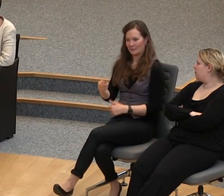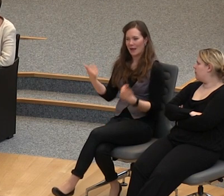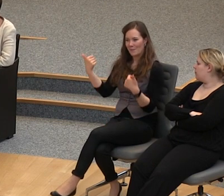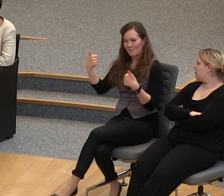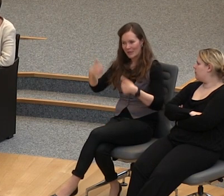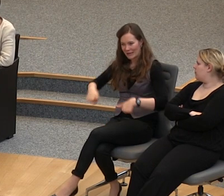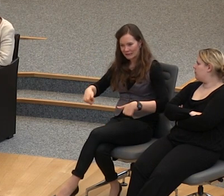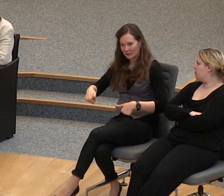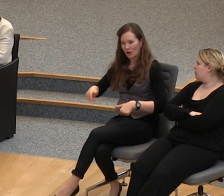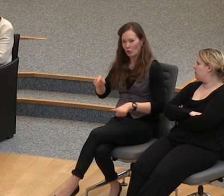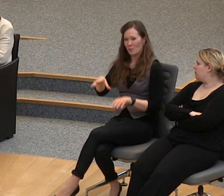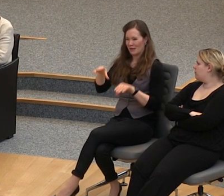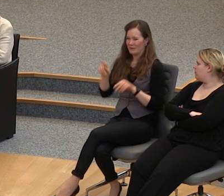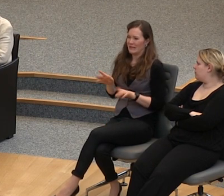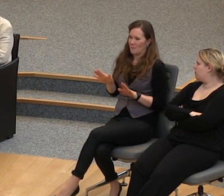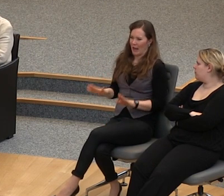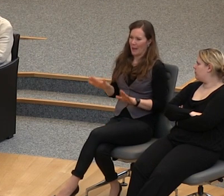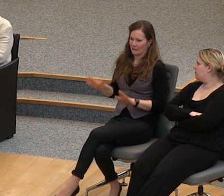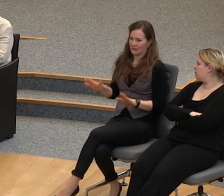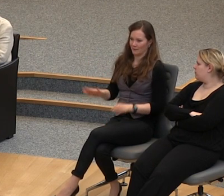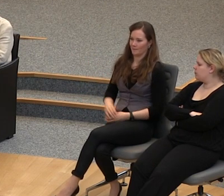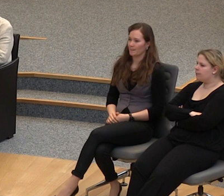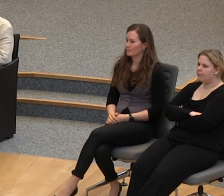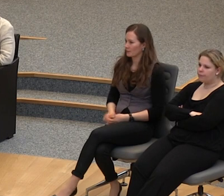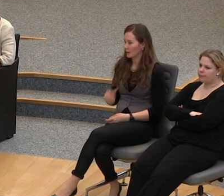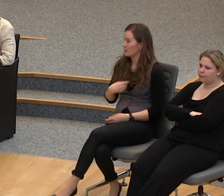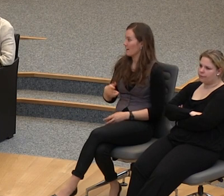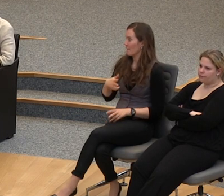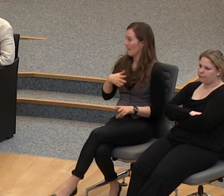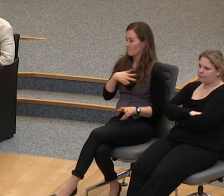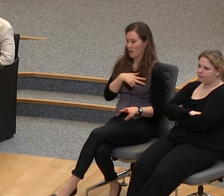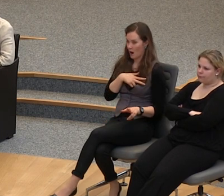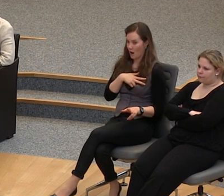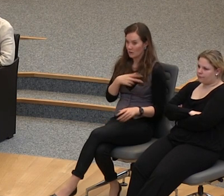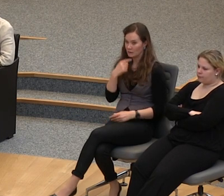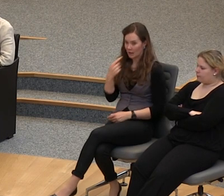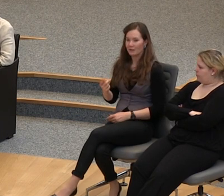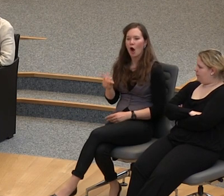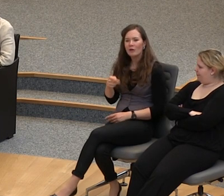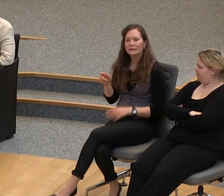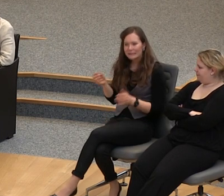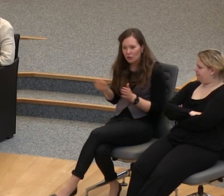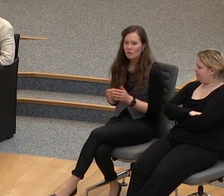Teil so ein bisschen Bremsschuh ist. Ich sage das jetzt mal vielleicht auch ganz provokativ.